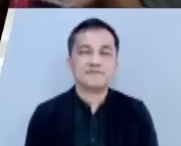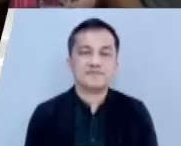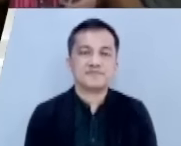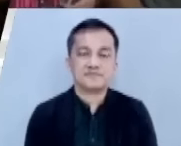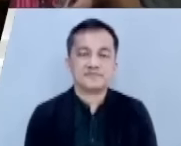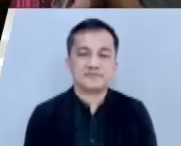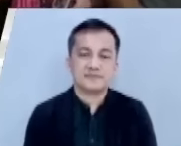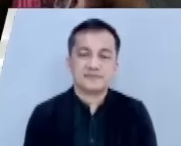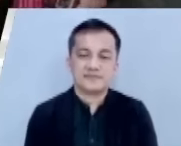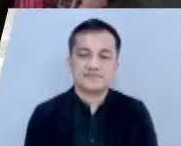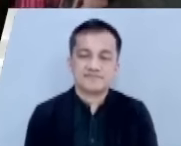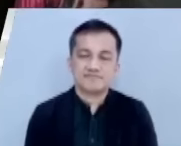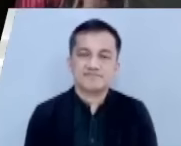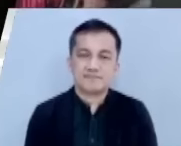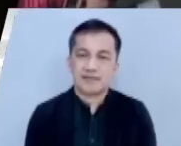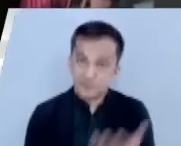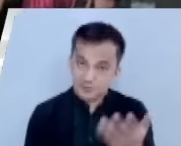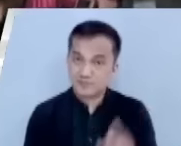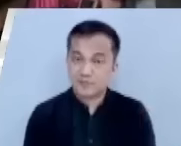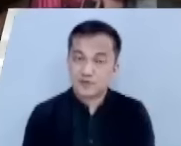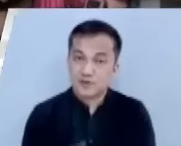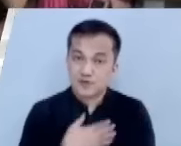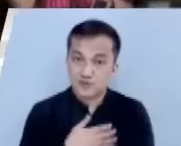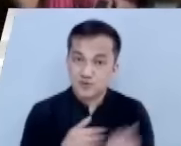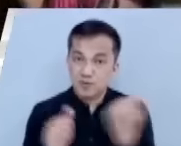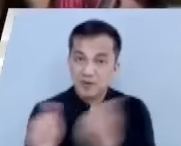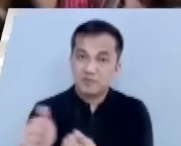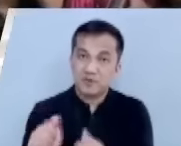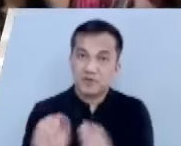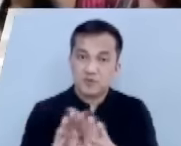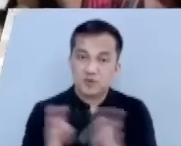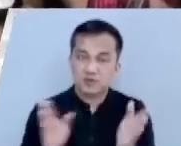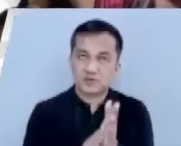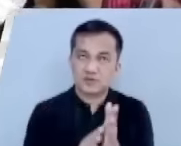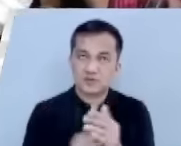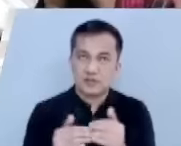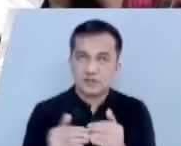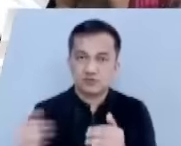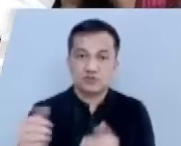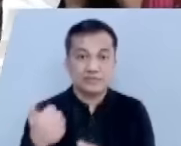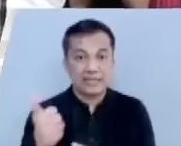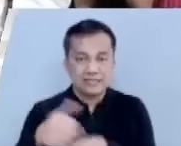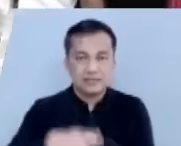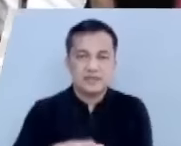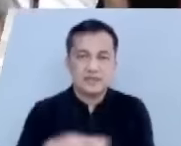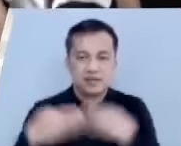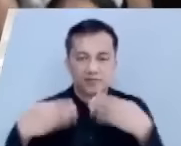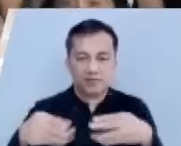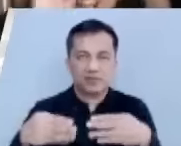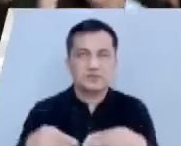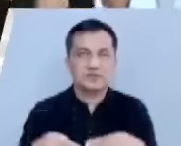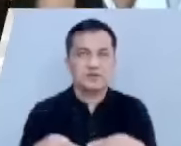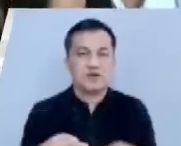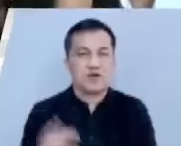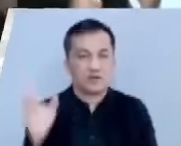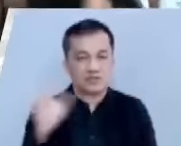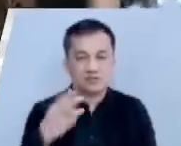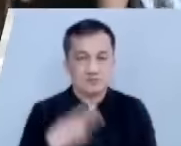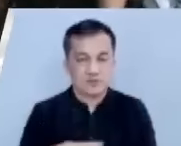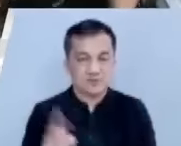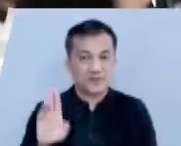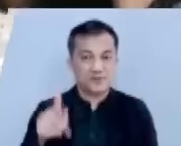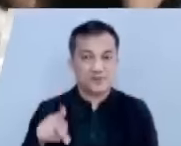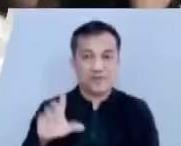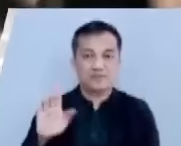Mel, sa mga gustong humabol, bukas po itong campus hanggang 10 p.m. pati yung kanilang bazaar. Ako, ang Christmas wish ko para sa mga taga-UPLB,